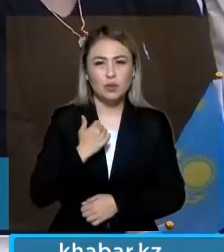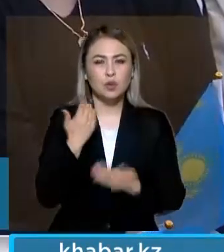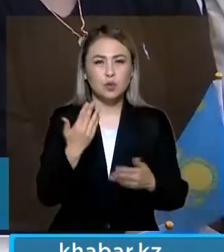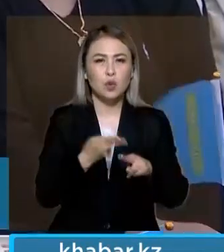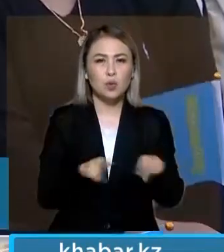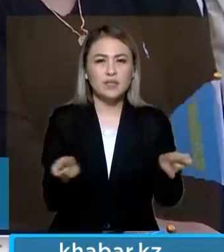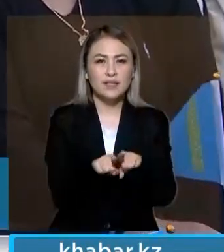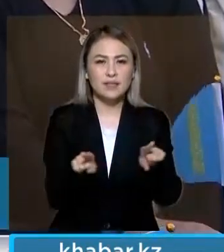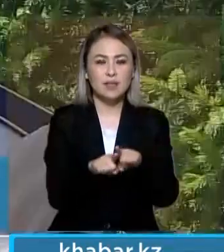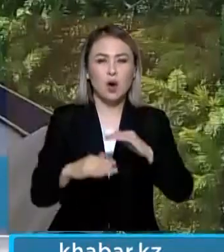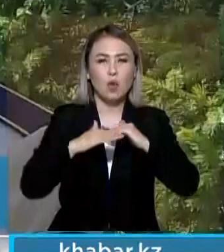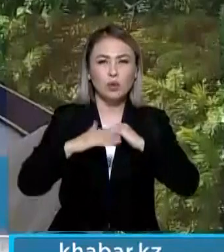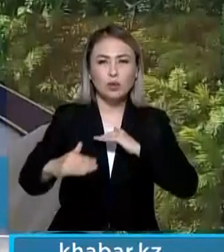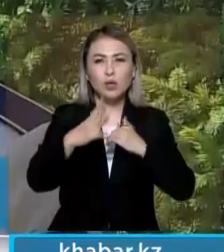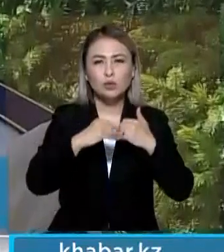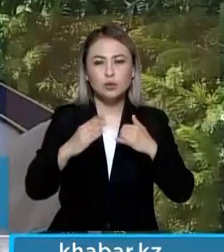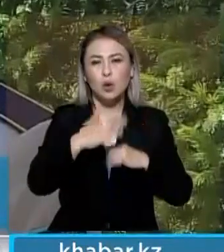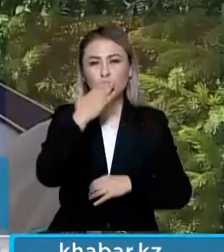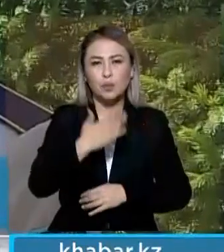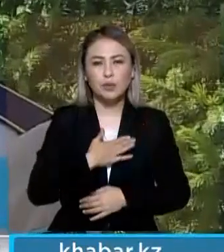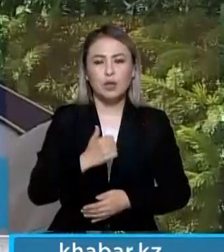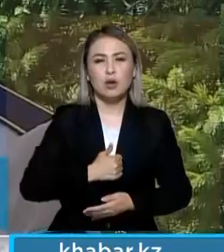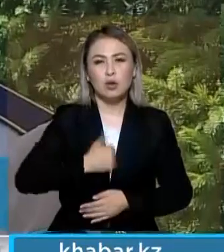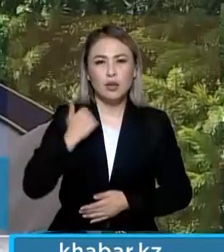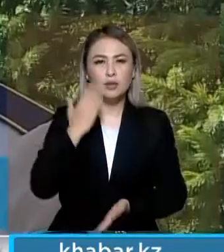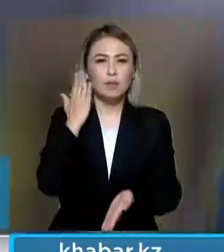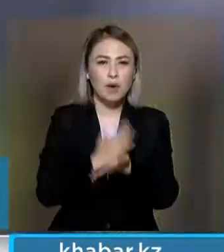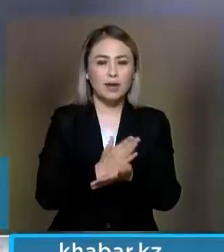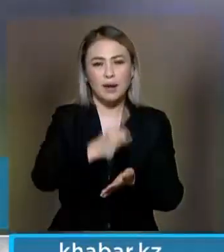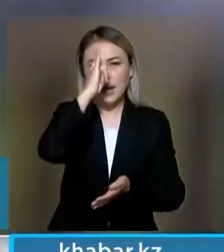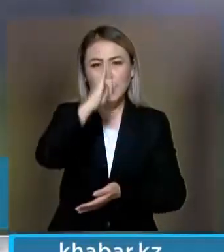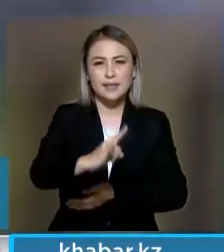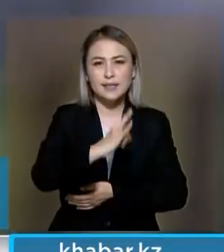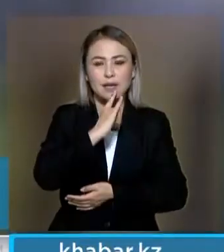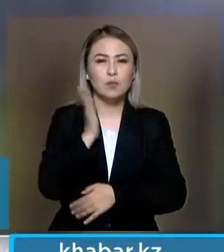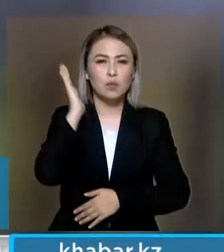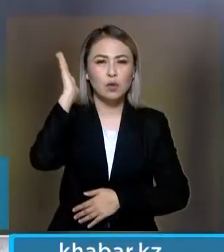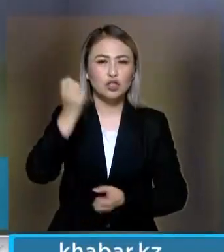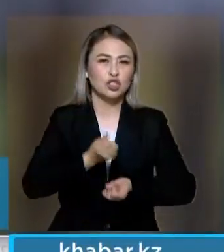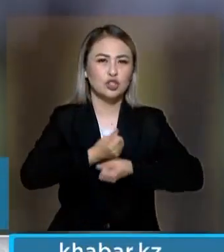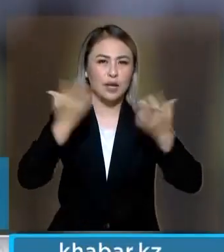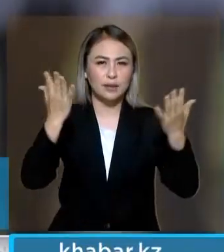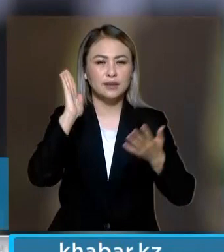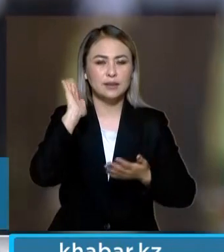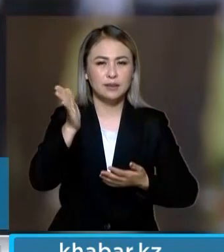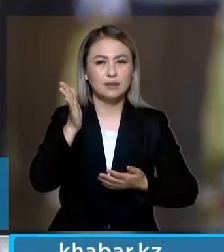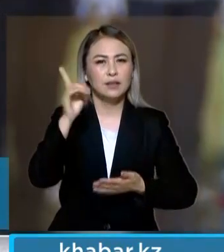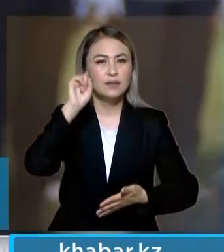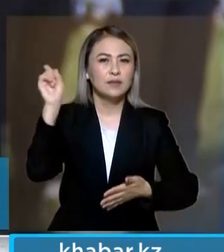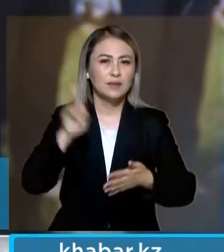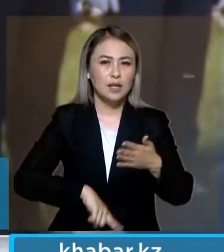Өздерін сияқты отаншыл әрі намысты ұландары бар Қазақстанның келешегі жарқын екені